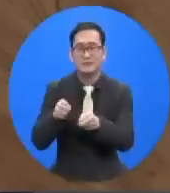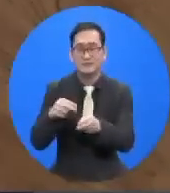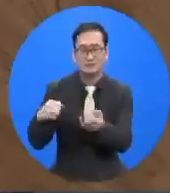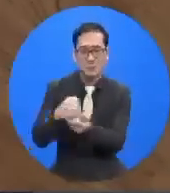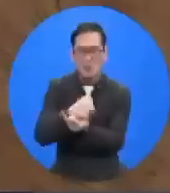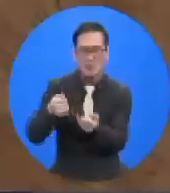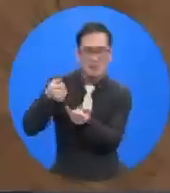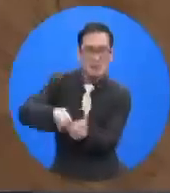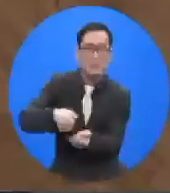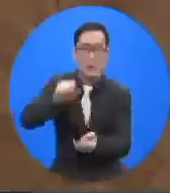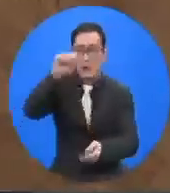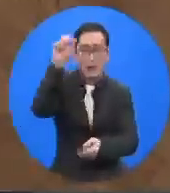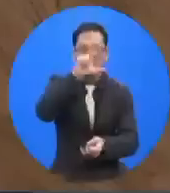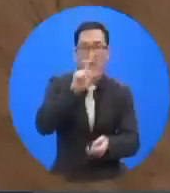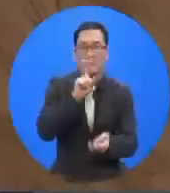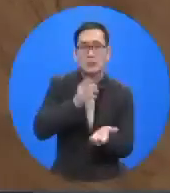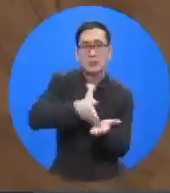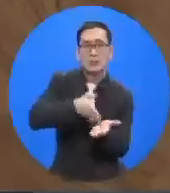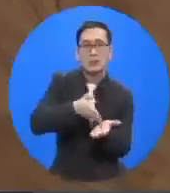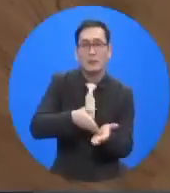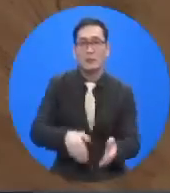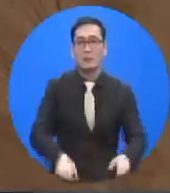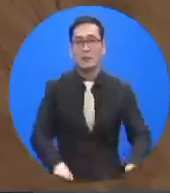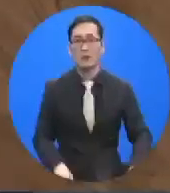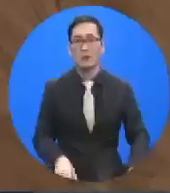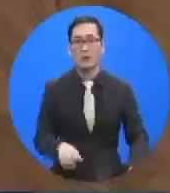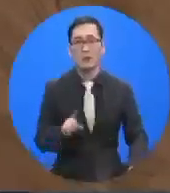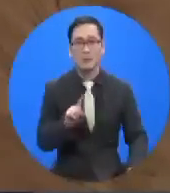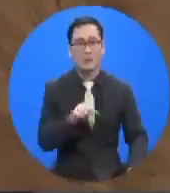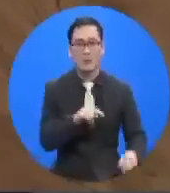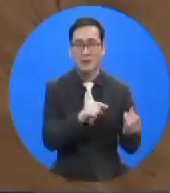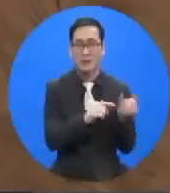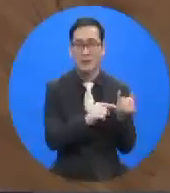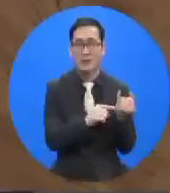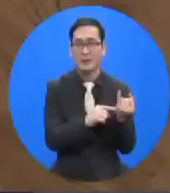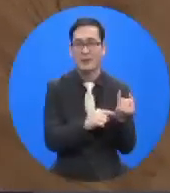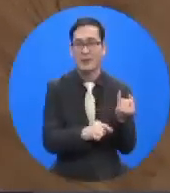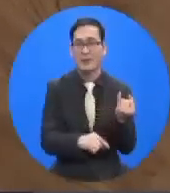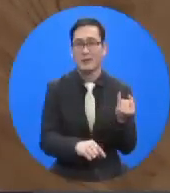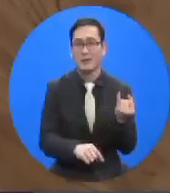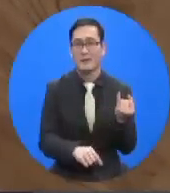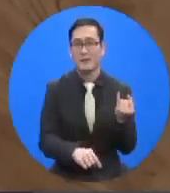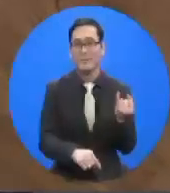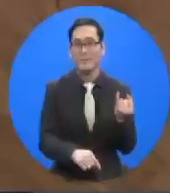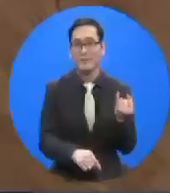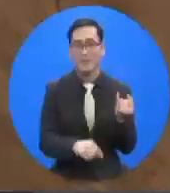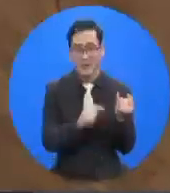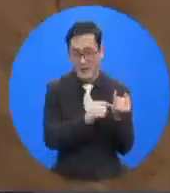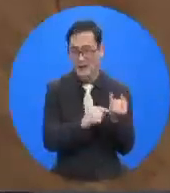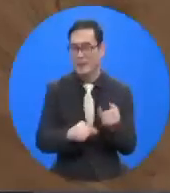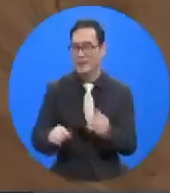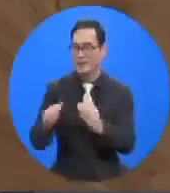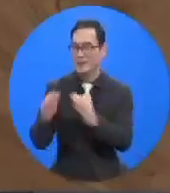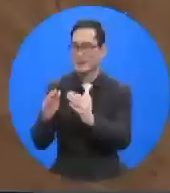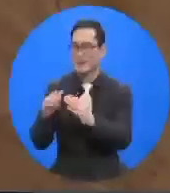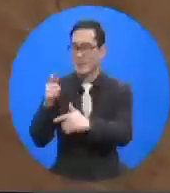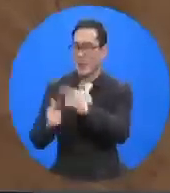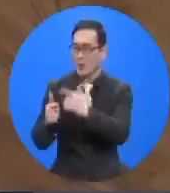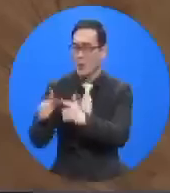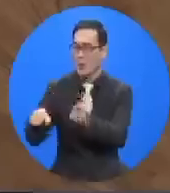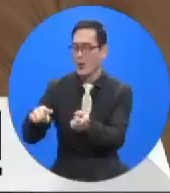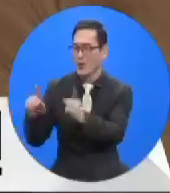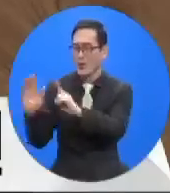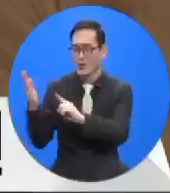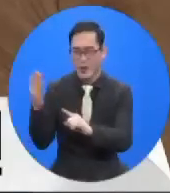능력이 다양하신 것 같아요. 뭐 목부도 살려야 되고 부친 건국공장도 챙겨야 되고 빙상계도 해야